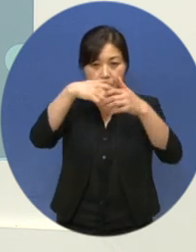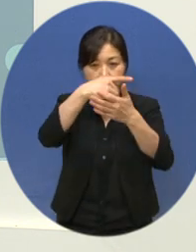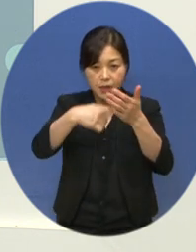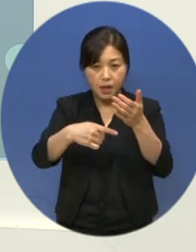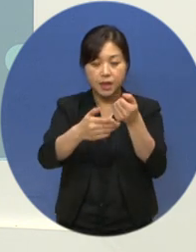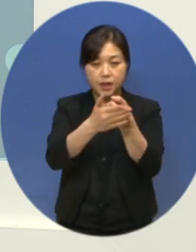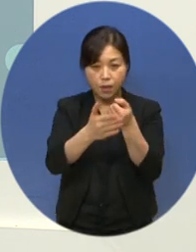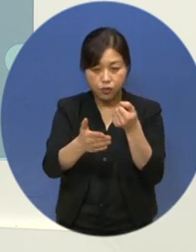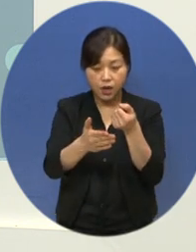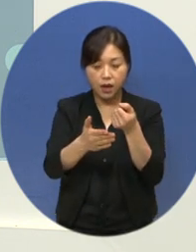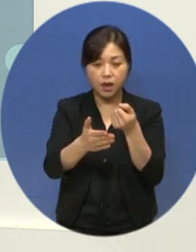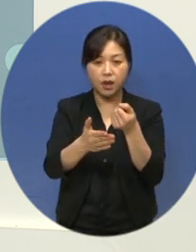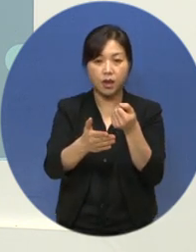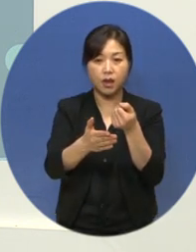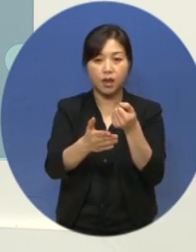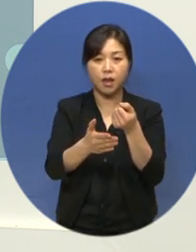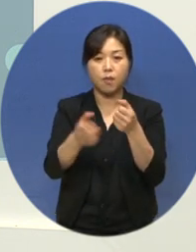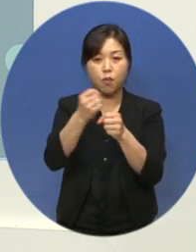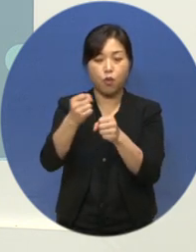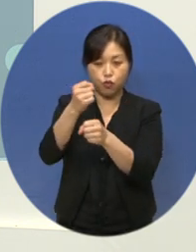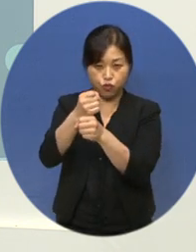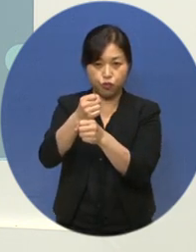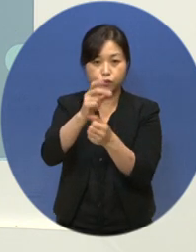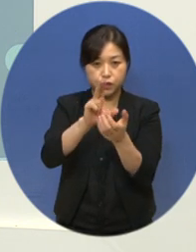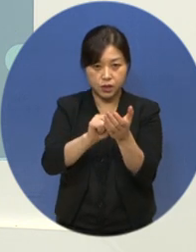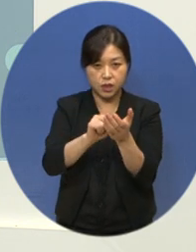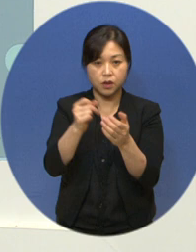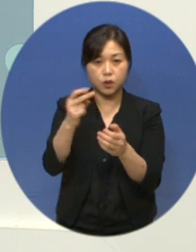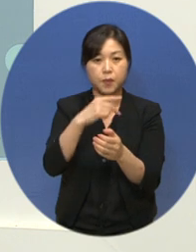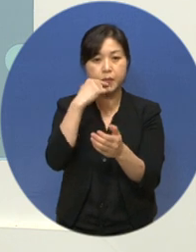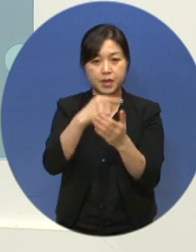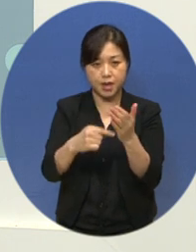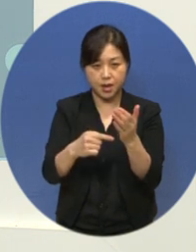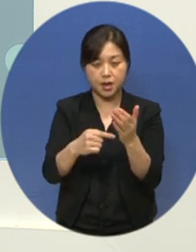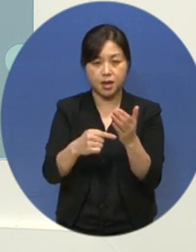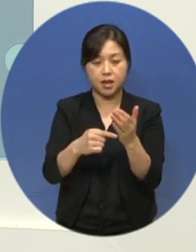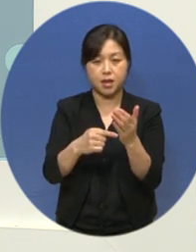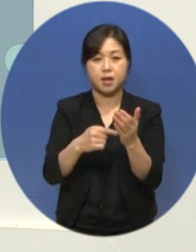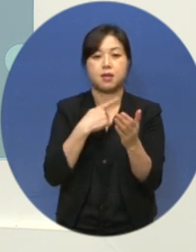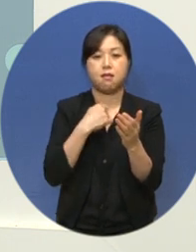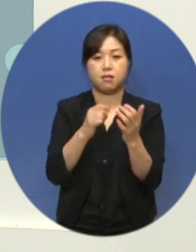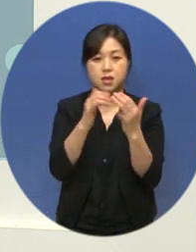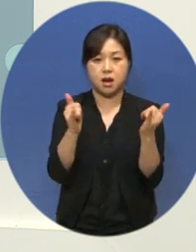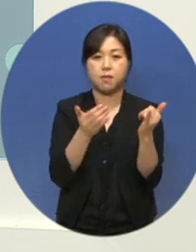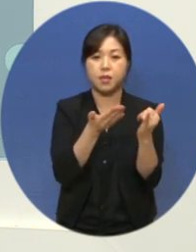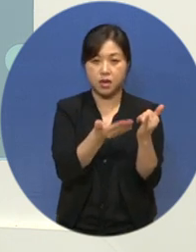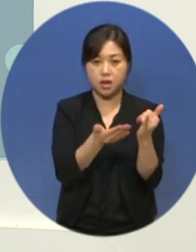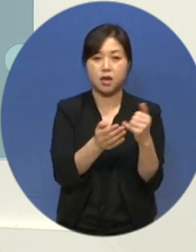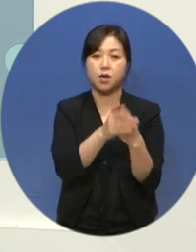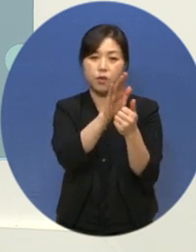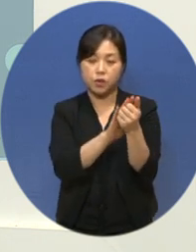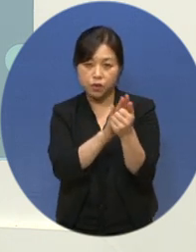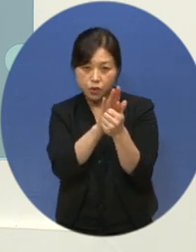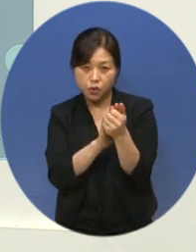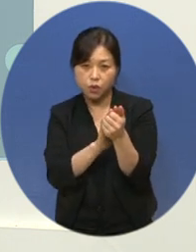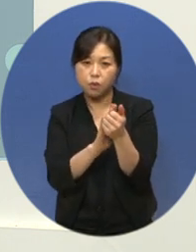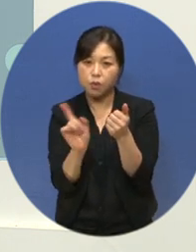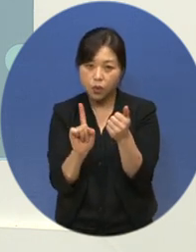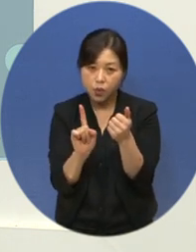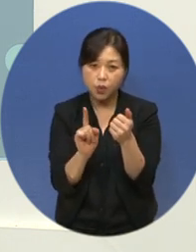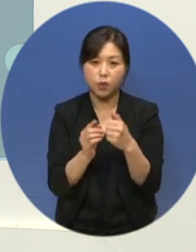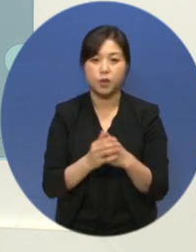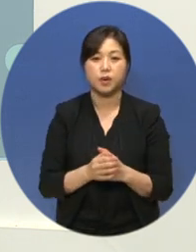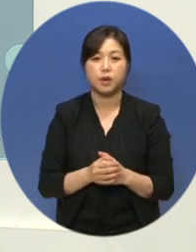여러가지 피해 복구 문제 또 피해를 입은 여러분들에게 뭐가 위로가 돼 할건지 지금